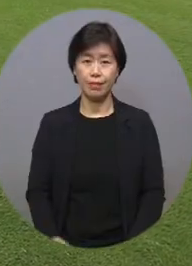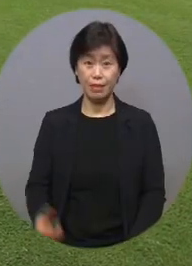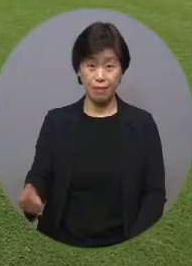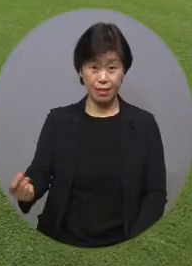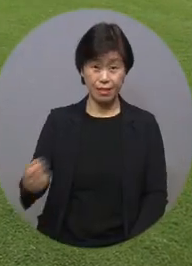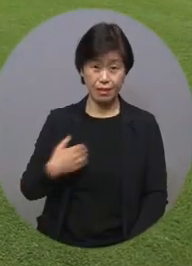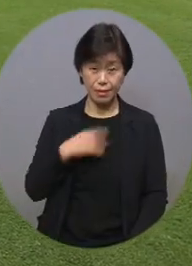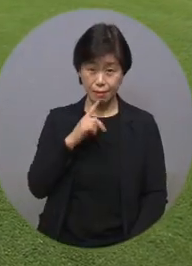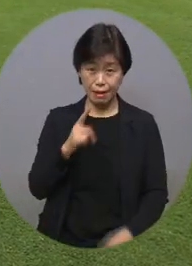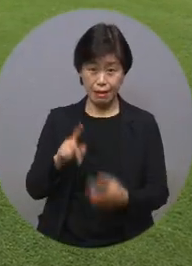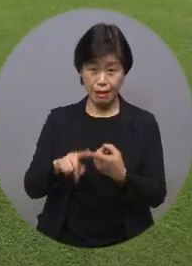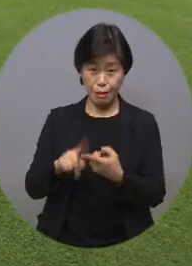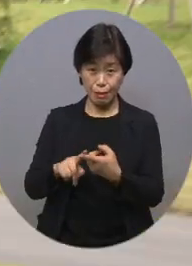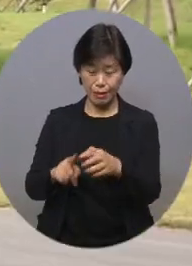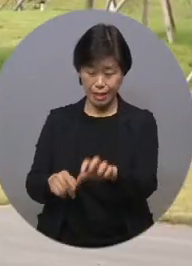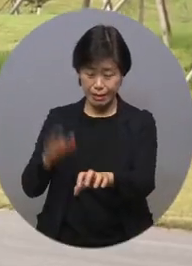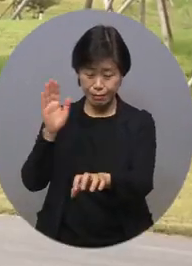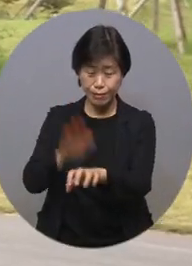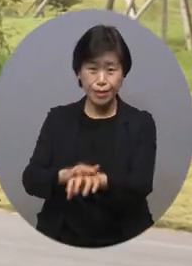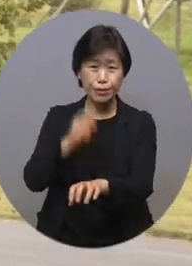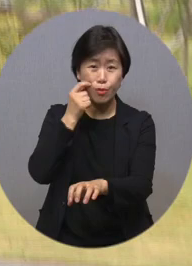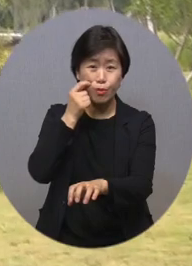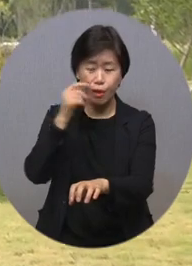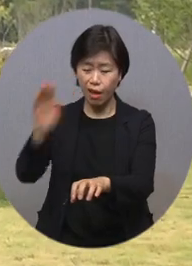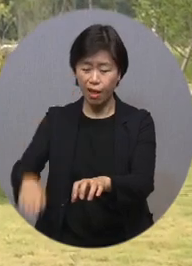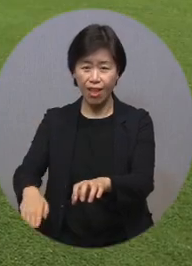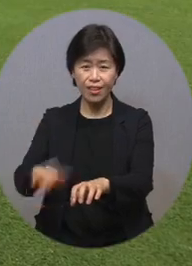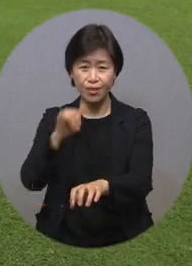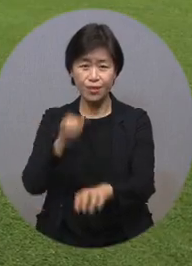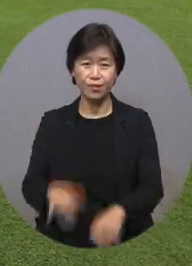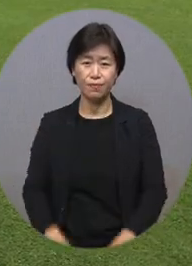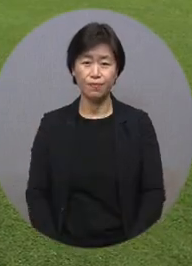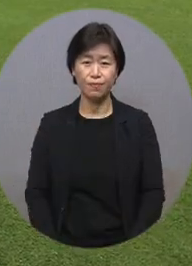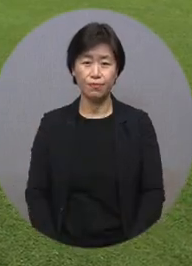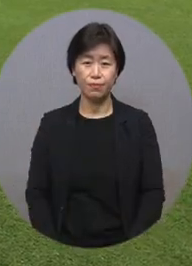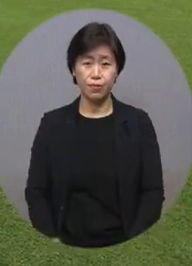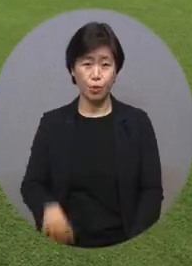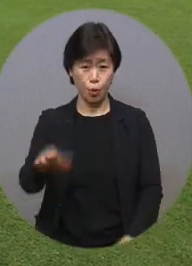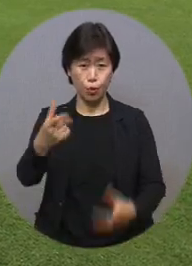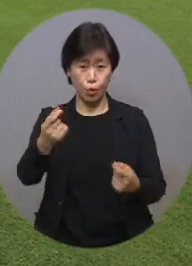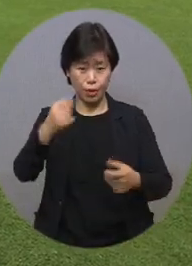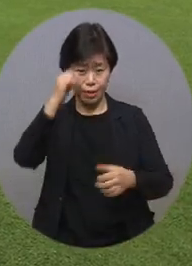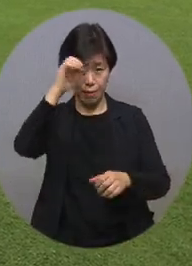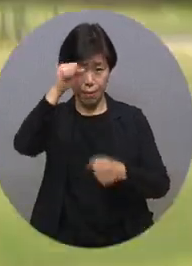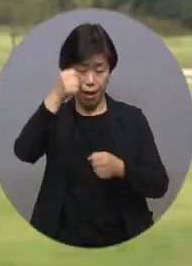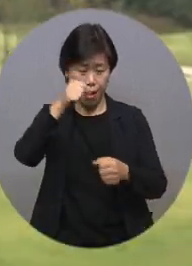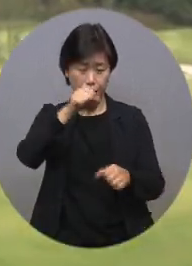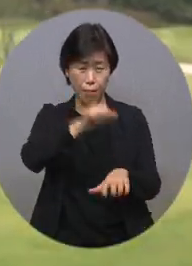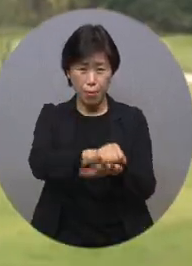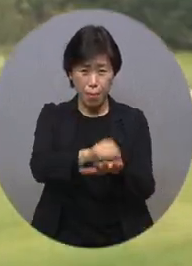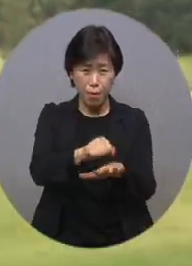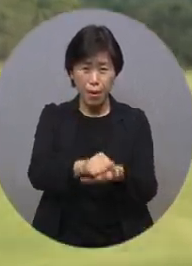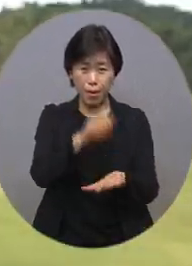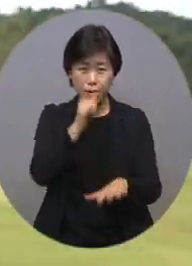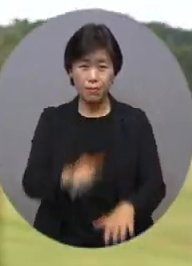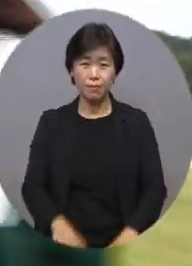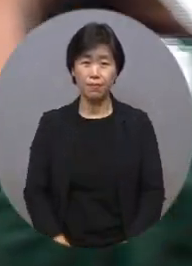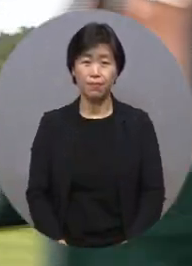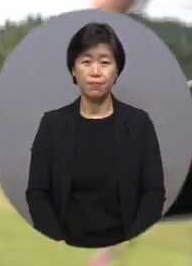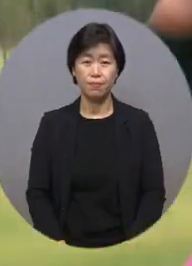어떡해! 못 맞춘다. 언니 우리도 밟아. 아 잠깐. 밟아 많이 밟아요. 많이 밟아. 예.